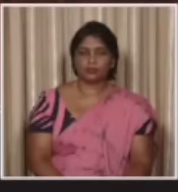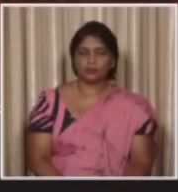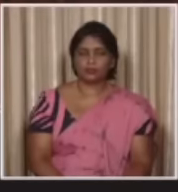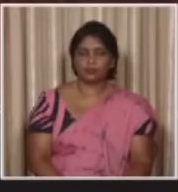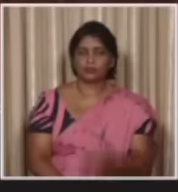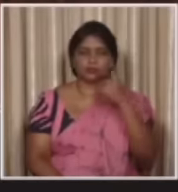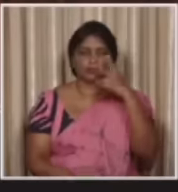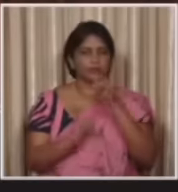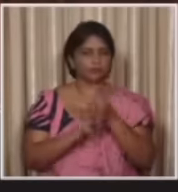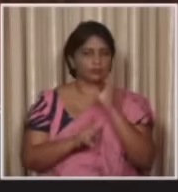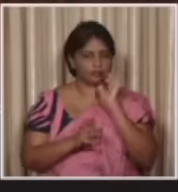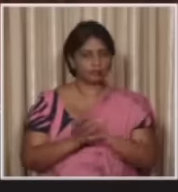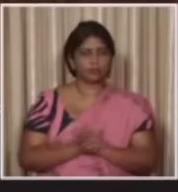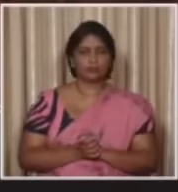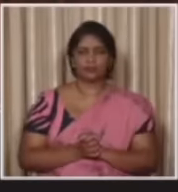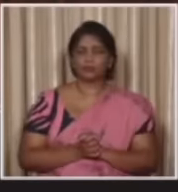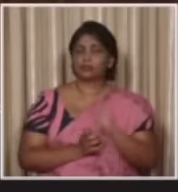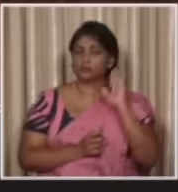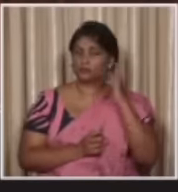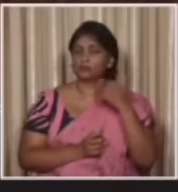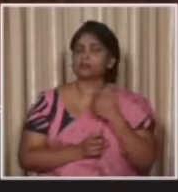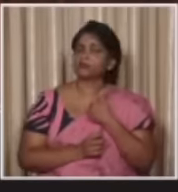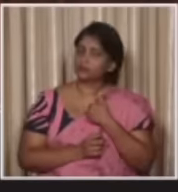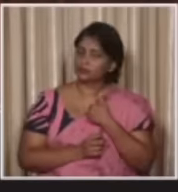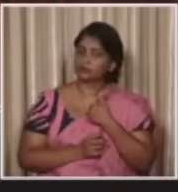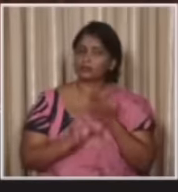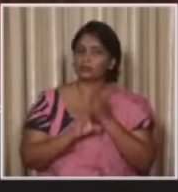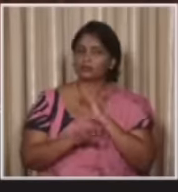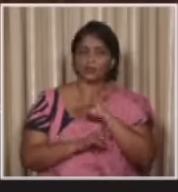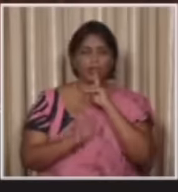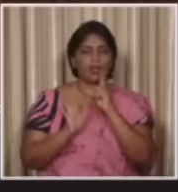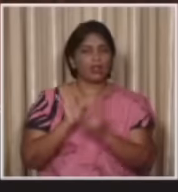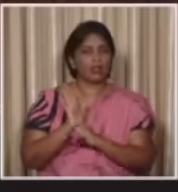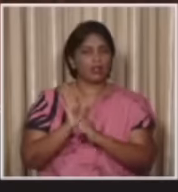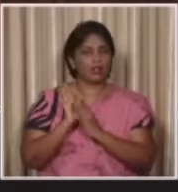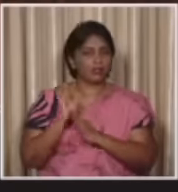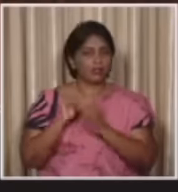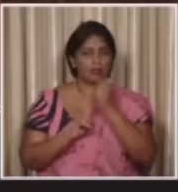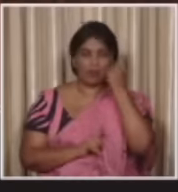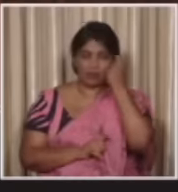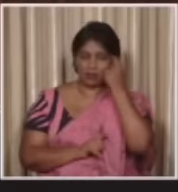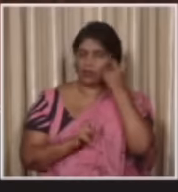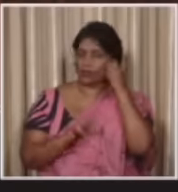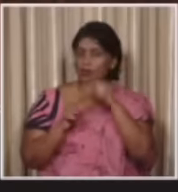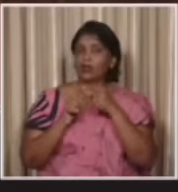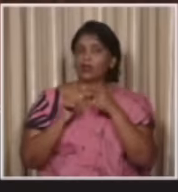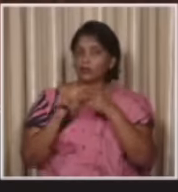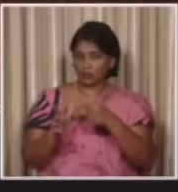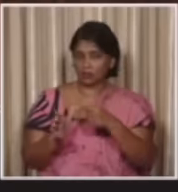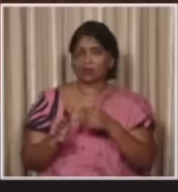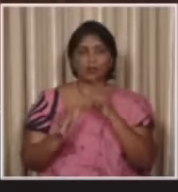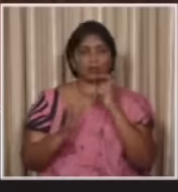නියෝජ්‍ය සභාපතිතුමනි විශේෂයෙන් මම ඉස්සල්ලා කිව්වේ කිරියල් ඇමතුමාගේ මතුන කාරණාවටයි උත්තර දුන්නේ. හැබැයි